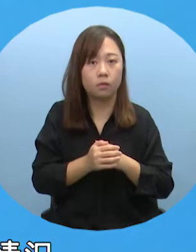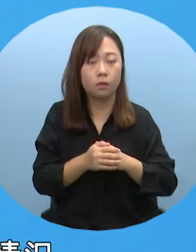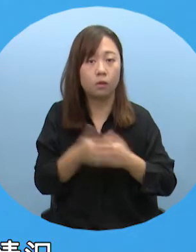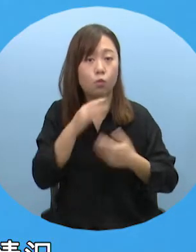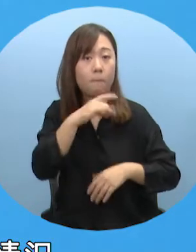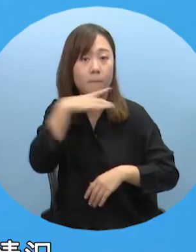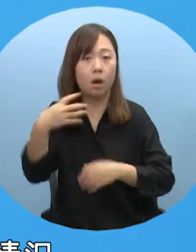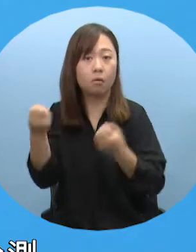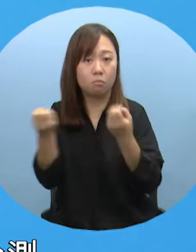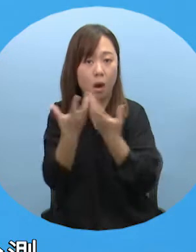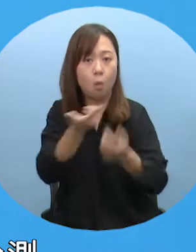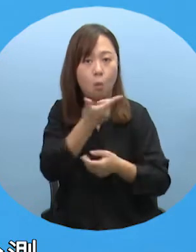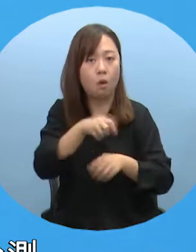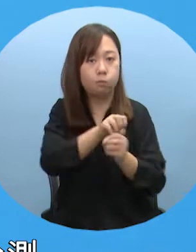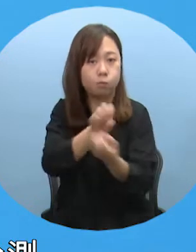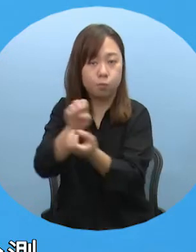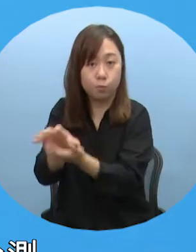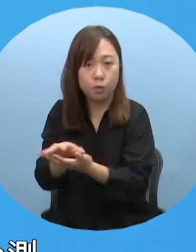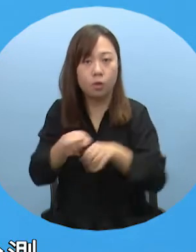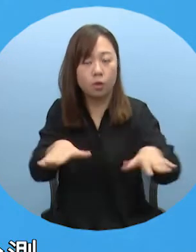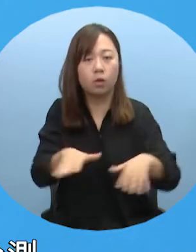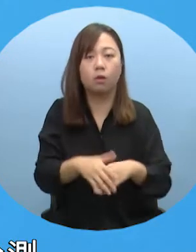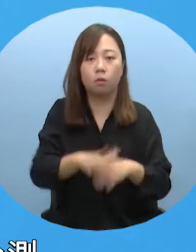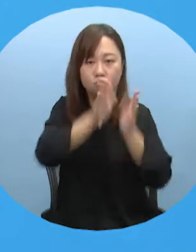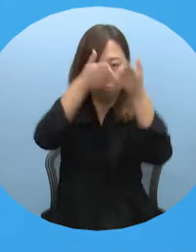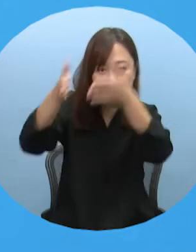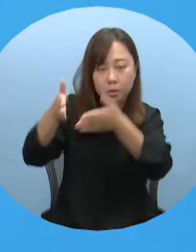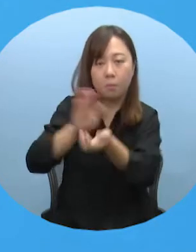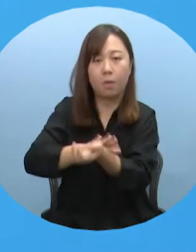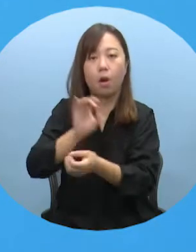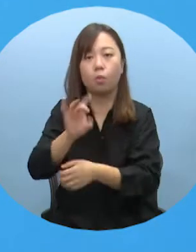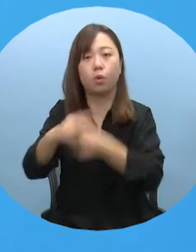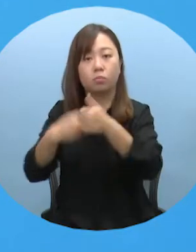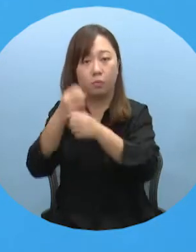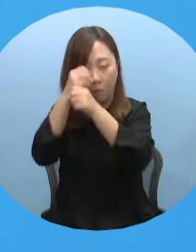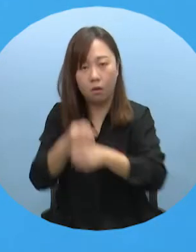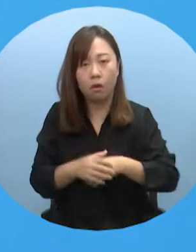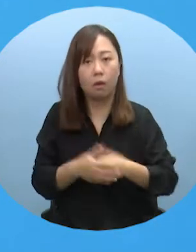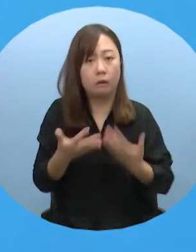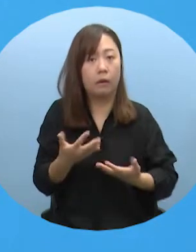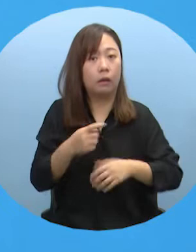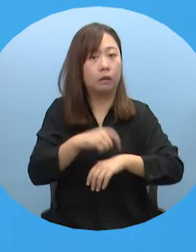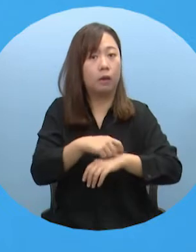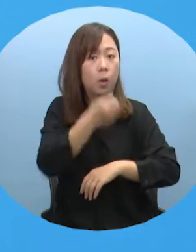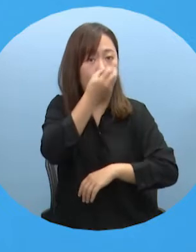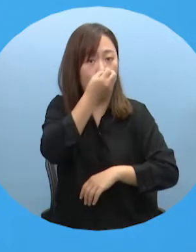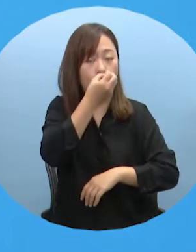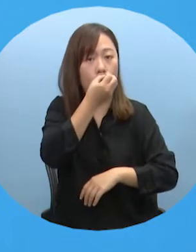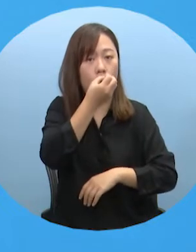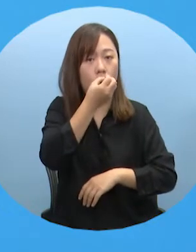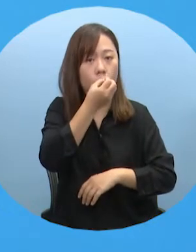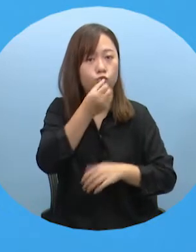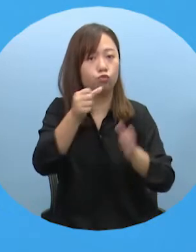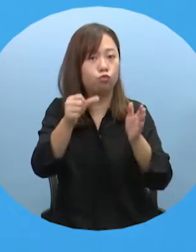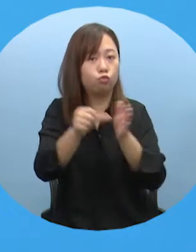嘅社區爆發咧，我哋嘅重點又會擺咗去病毒檢測。咁所以呢個時候喺香港咧，係應該係最有